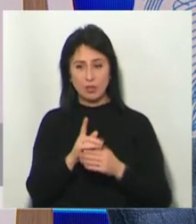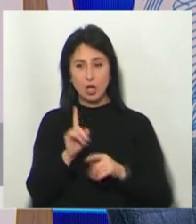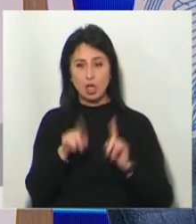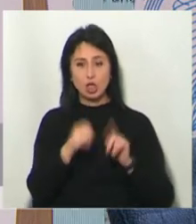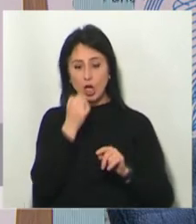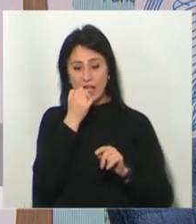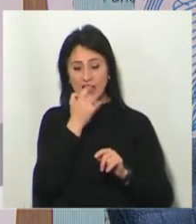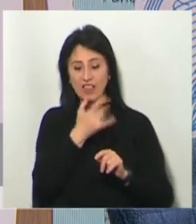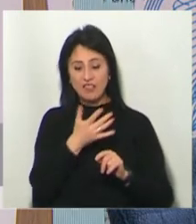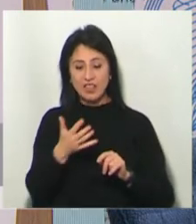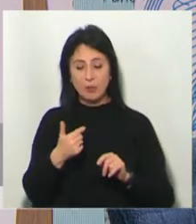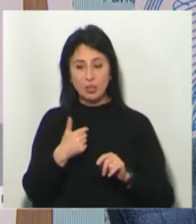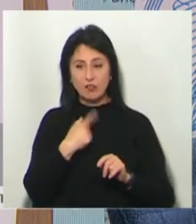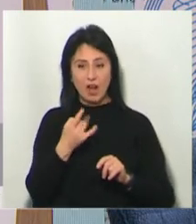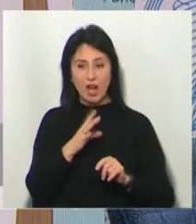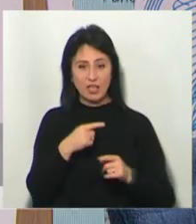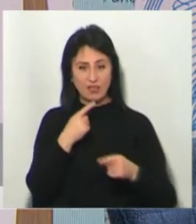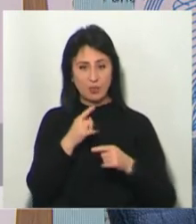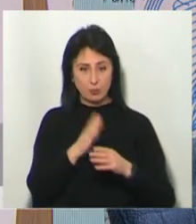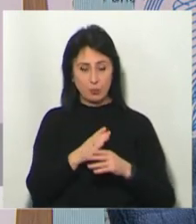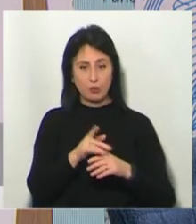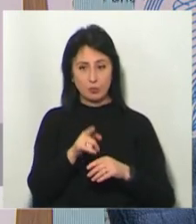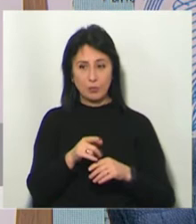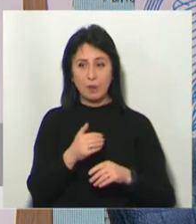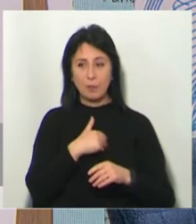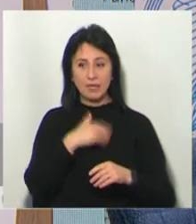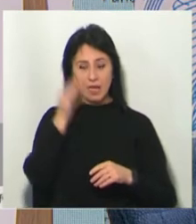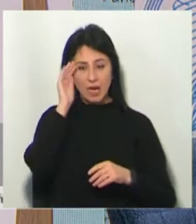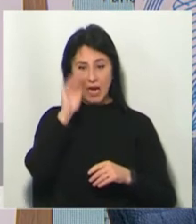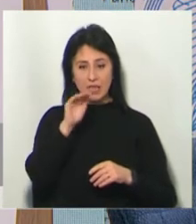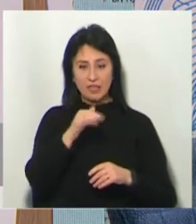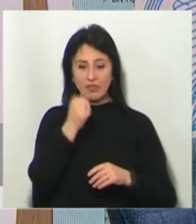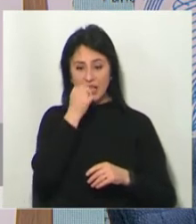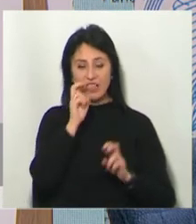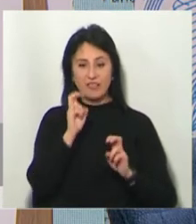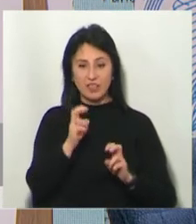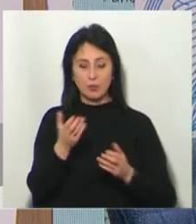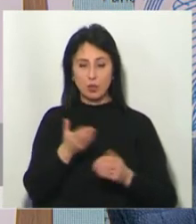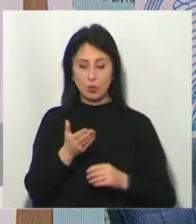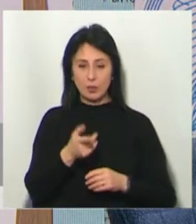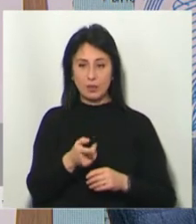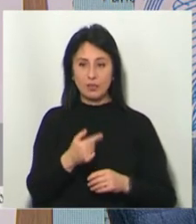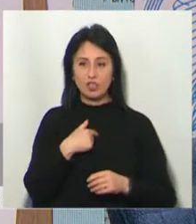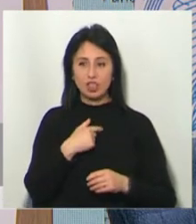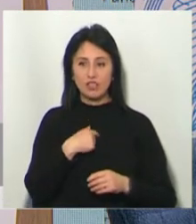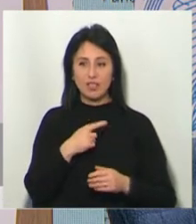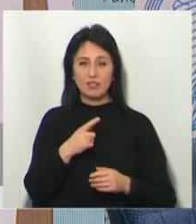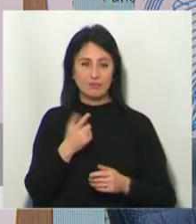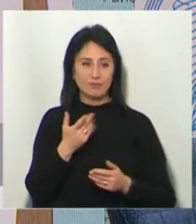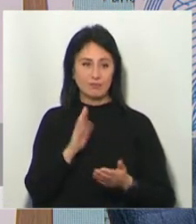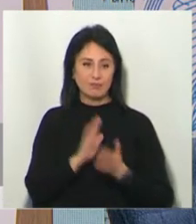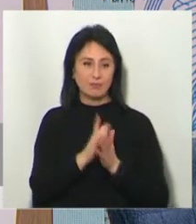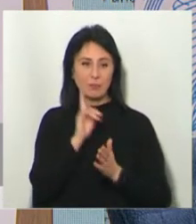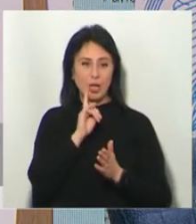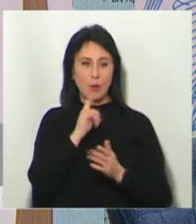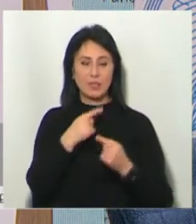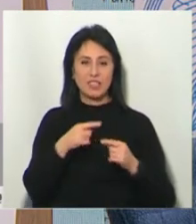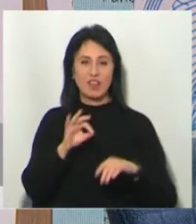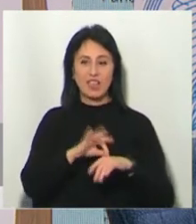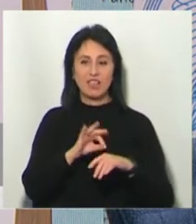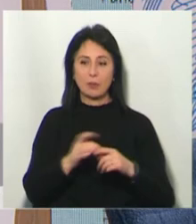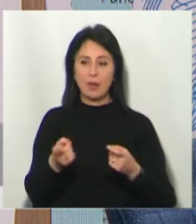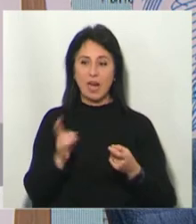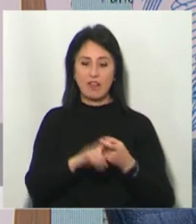ზოგიერთი ნივთიერება, რომელზედაც ჩვენ არაერთხელ გვისაუბრია. Მე მინდა გაგახსენოთ ნივთიერება, რომელსაც ჩვენ პირობითად სხვადასხვა